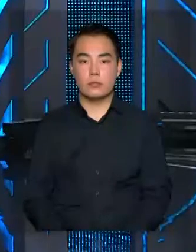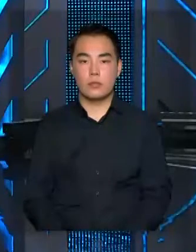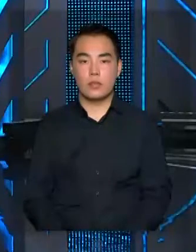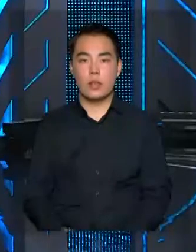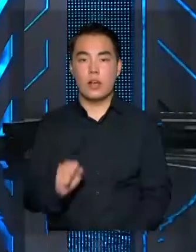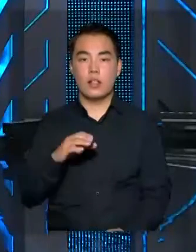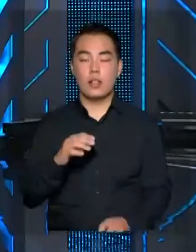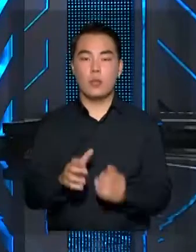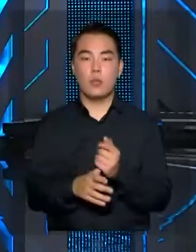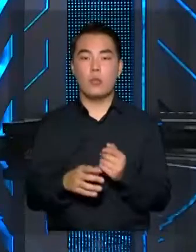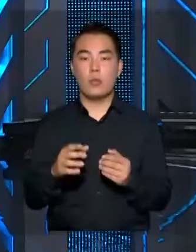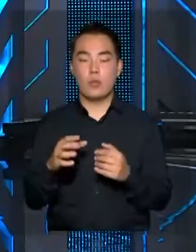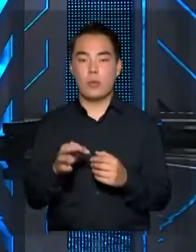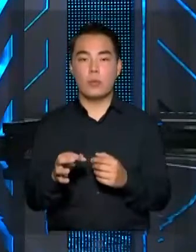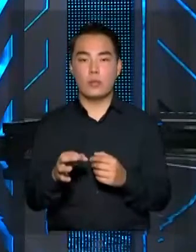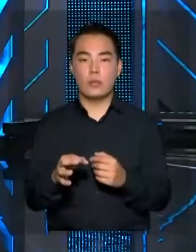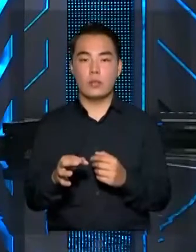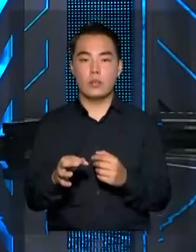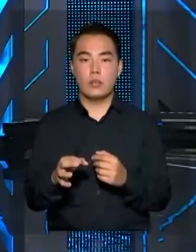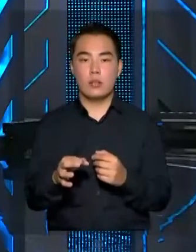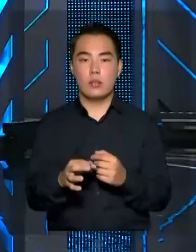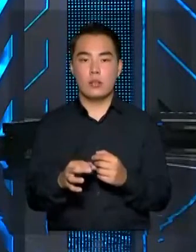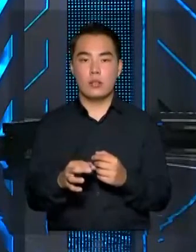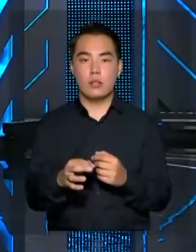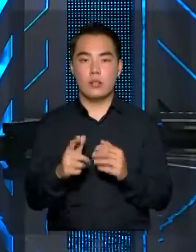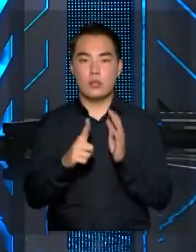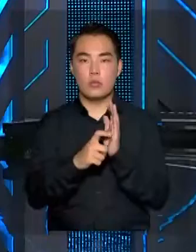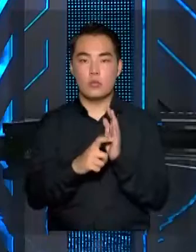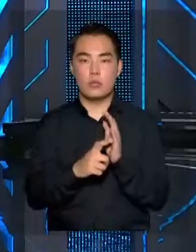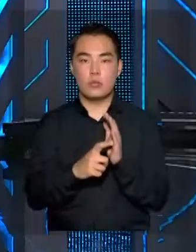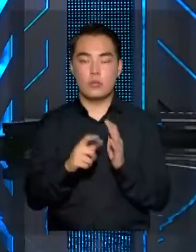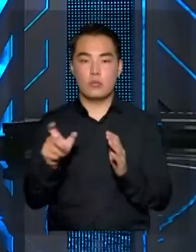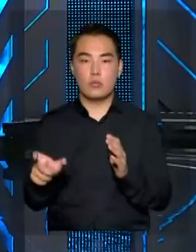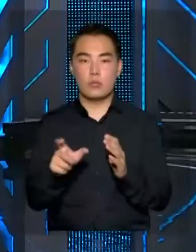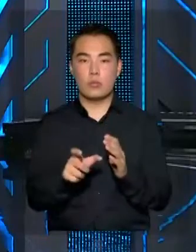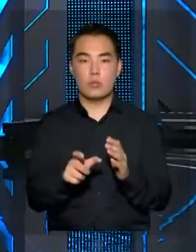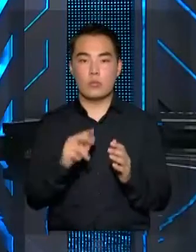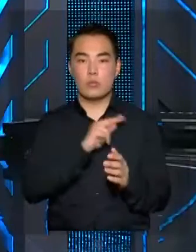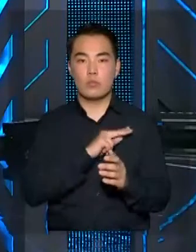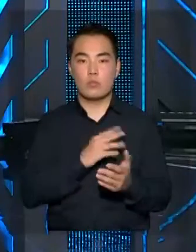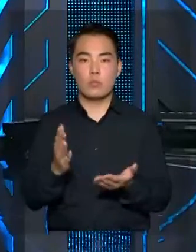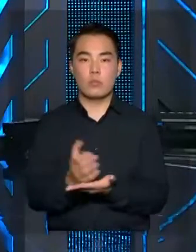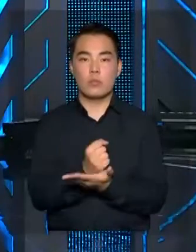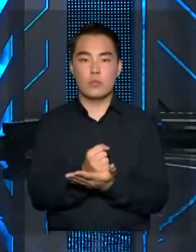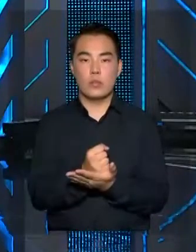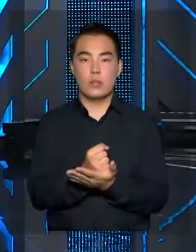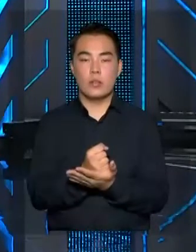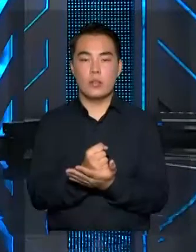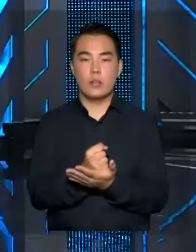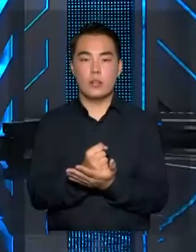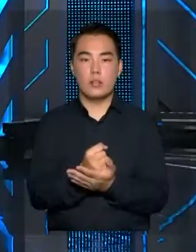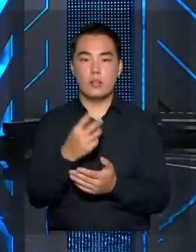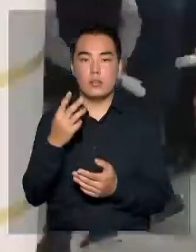Атырау облысында биыл бос орындар жәрмеңкесінің арқасында 700-ден аса азамат жұмыс тауыпты. Жалпы жыл басынан бері